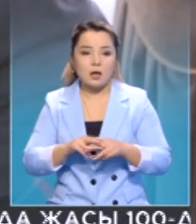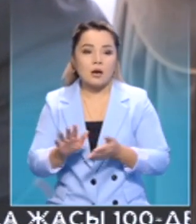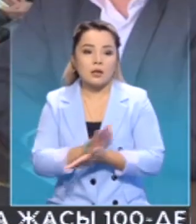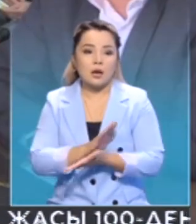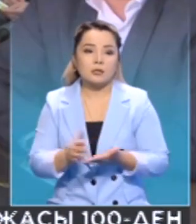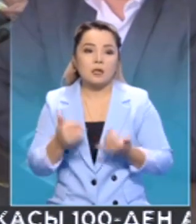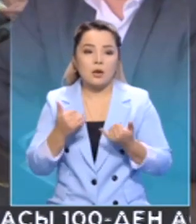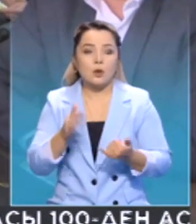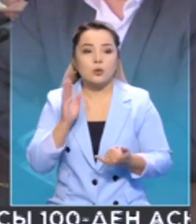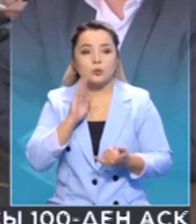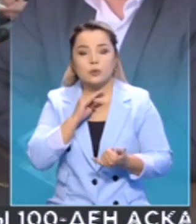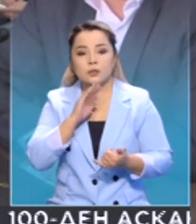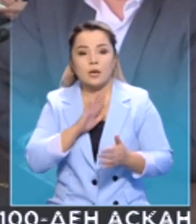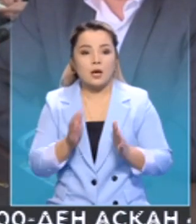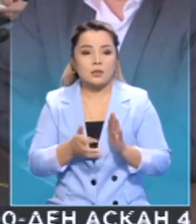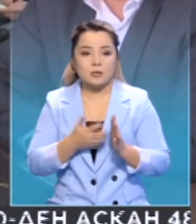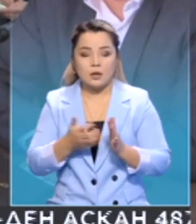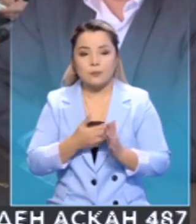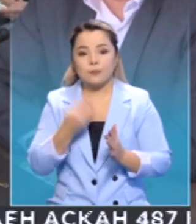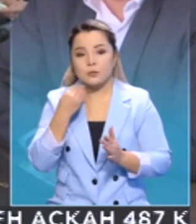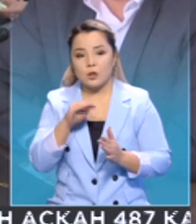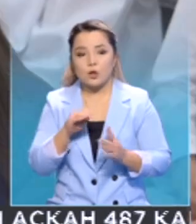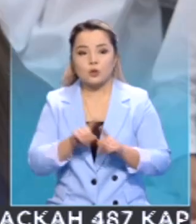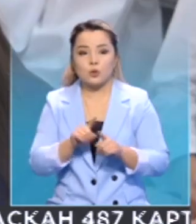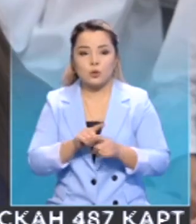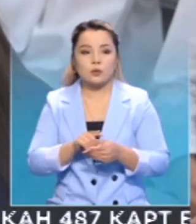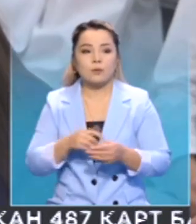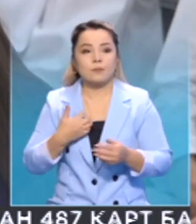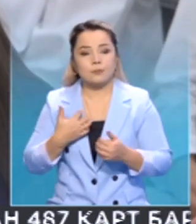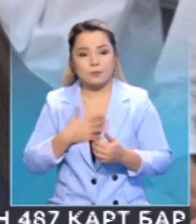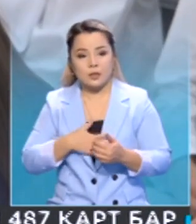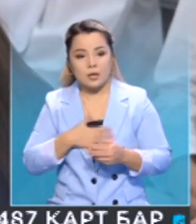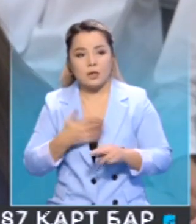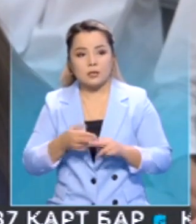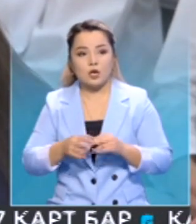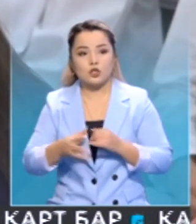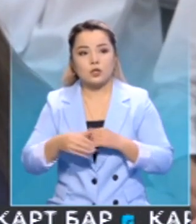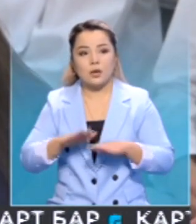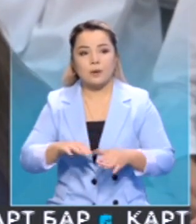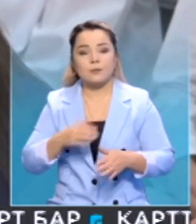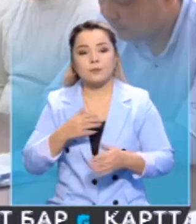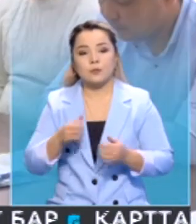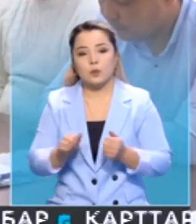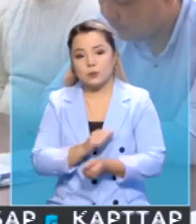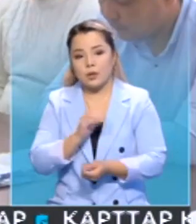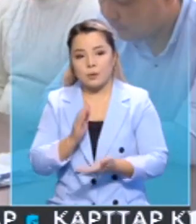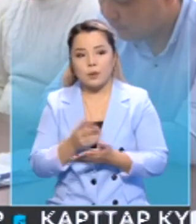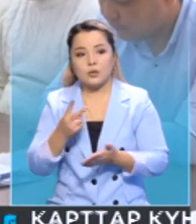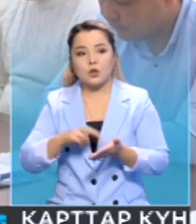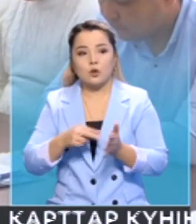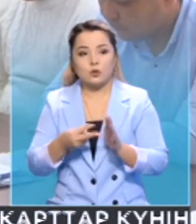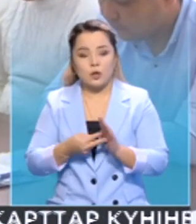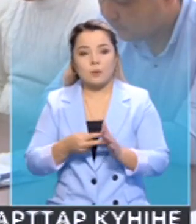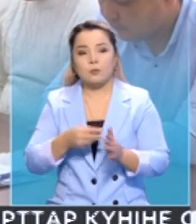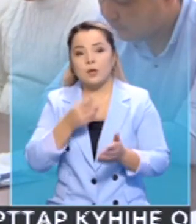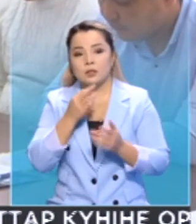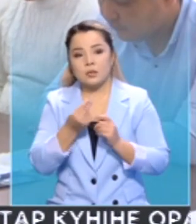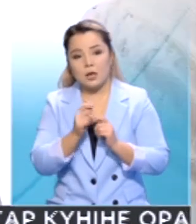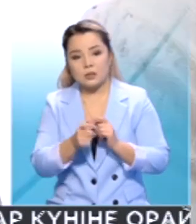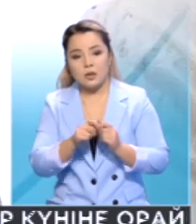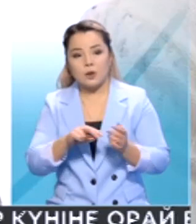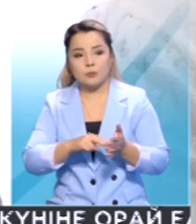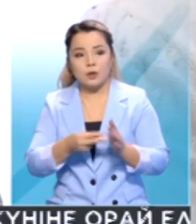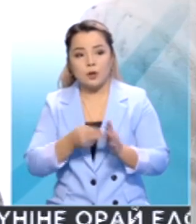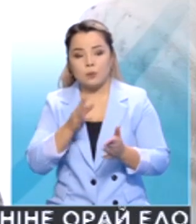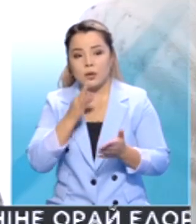Аймақта су тапшы, әрі сапасы сын көтермейді. Салдарынан жер құрғап жатыр. Әзірге 2 жобаға қаржы құю көзделген, бірі